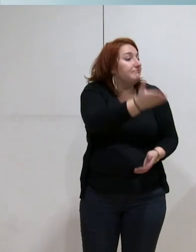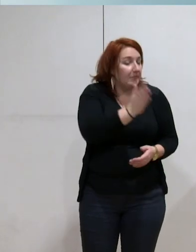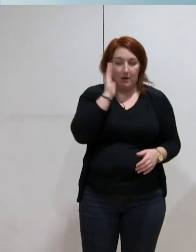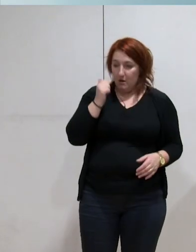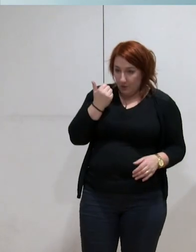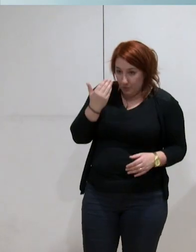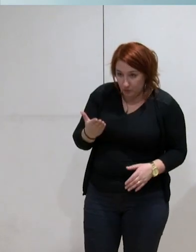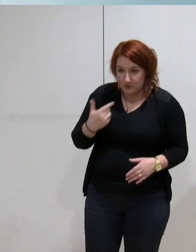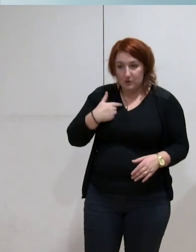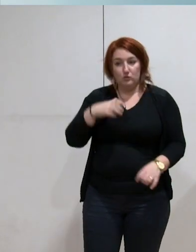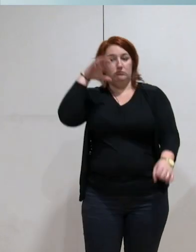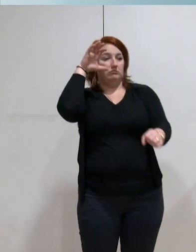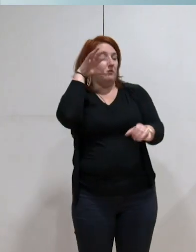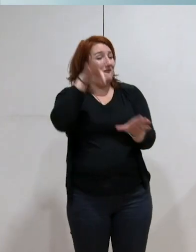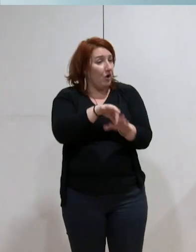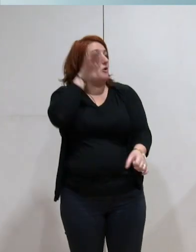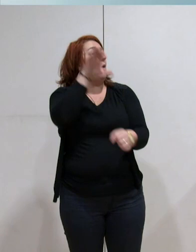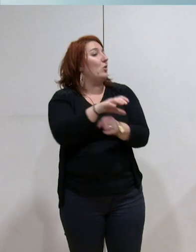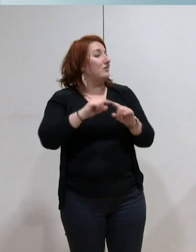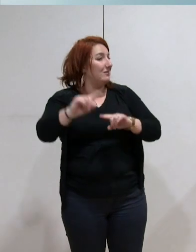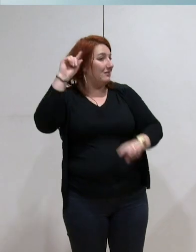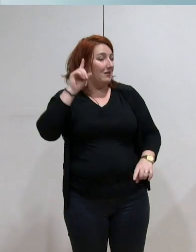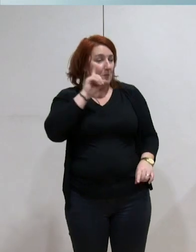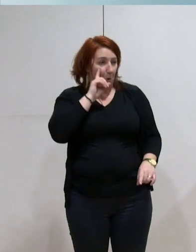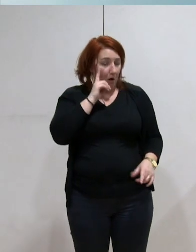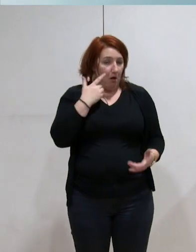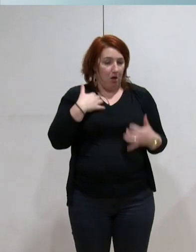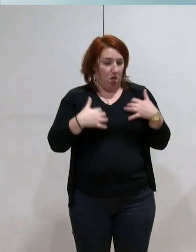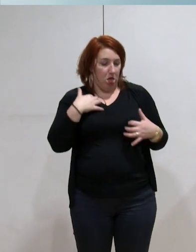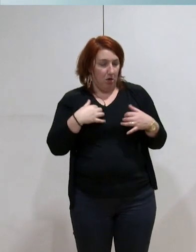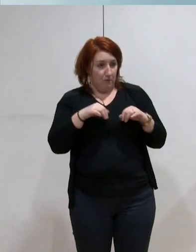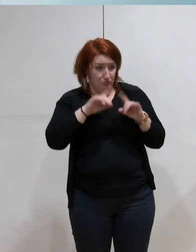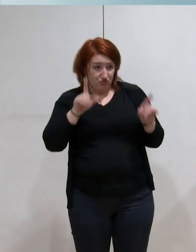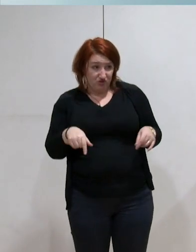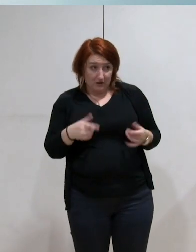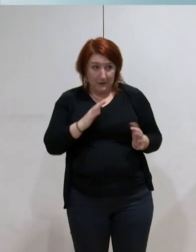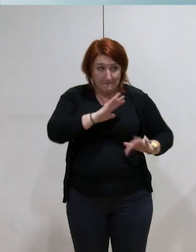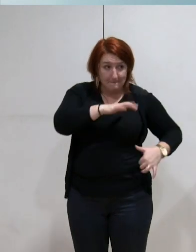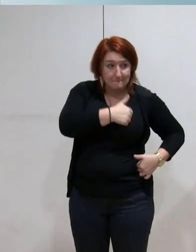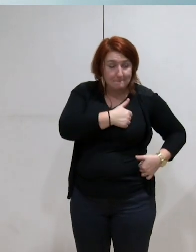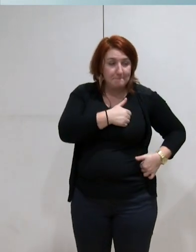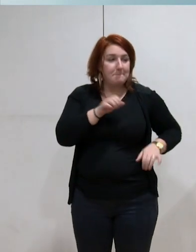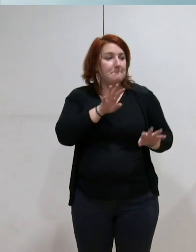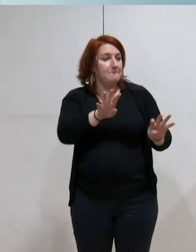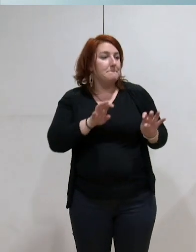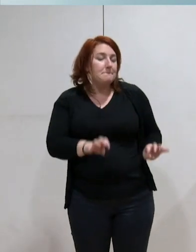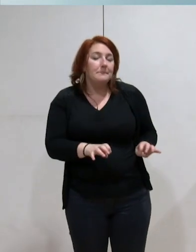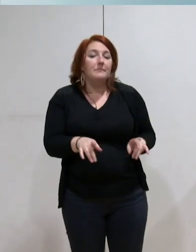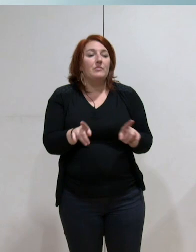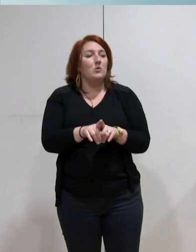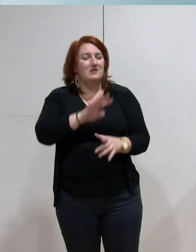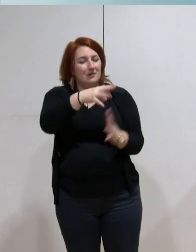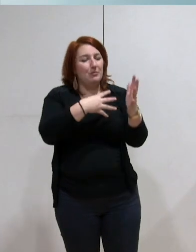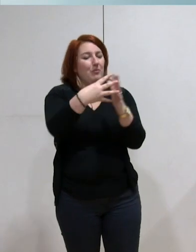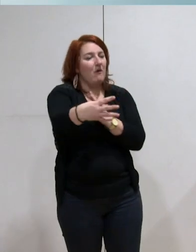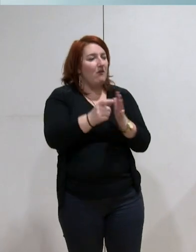dû prendre position contre ce plan car nous doutons fortement de votre capacité à tenir l'enveloppe financière prévue et à réaliser un plan école de qualité dans les